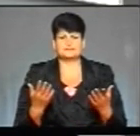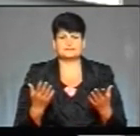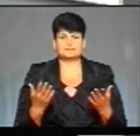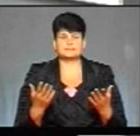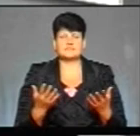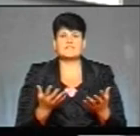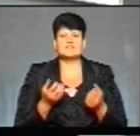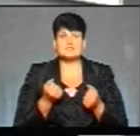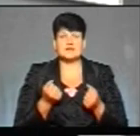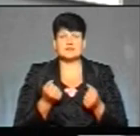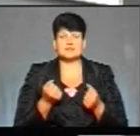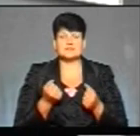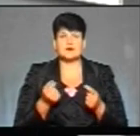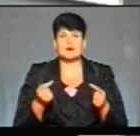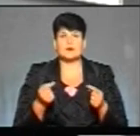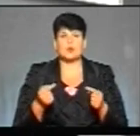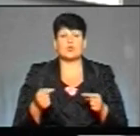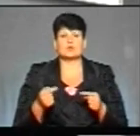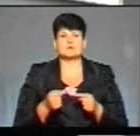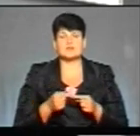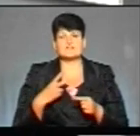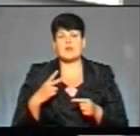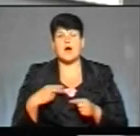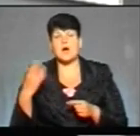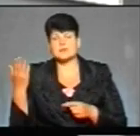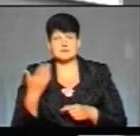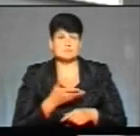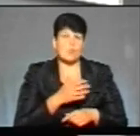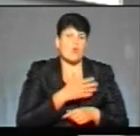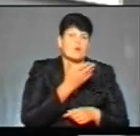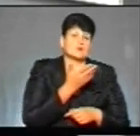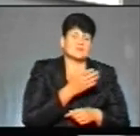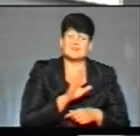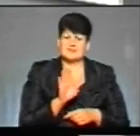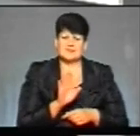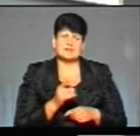якась взята звідки з конкретної одної країни, так, умовно, там, чи з Франції, чи з Польщі, чи з Німеччини. Це